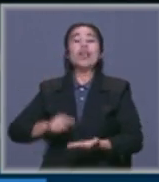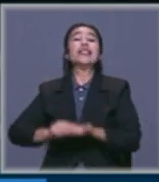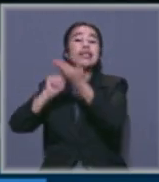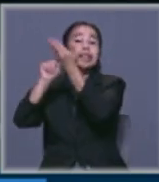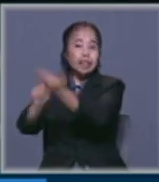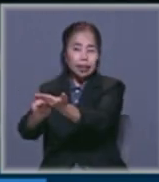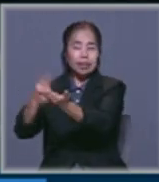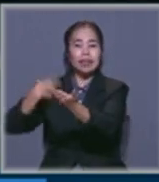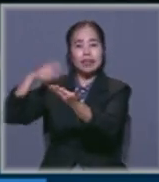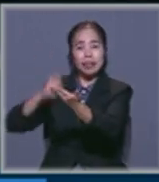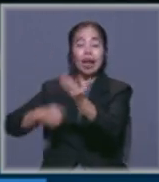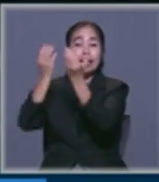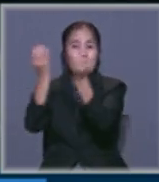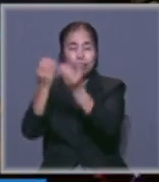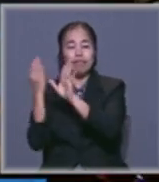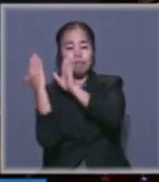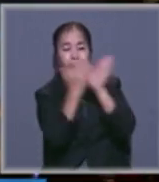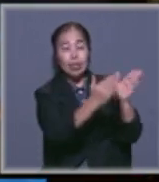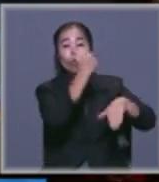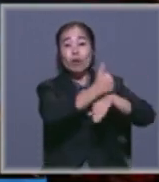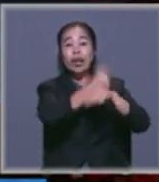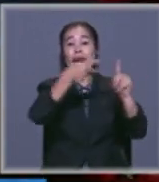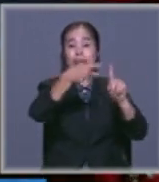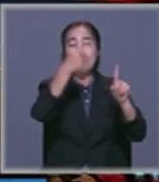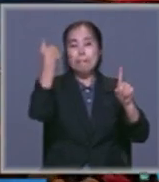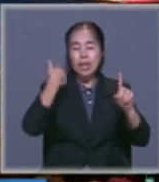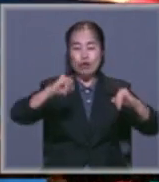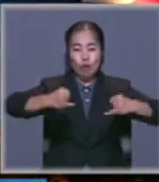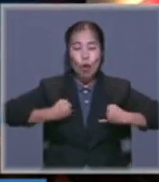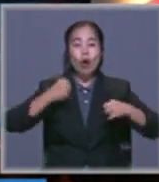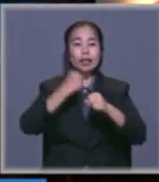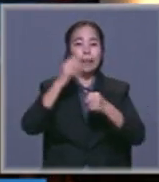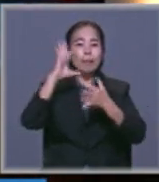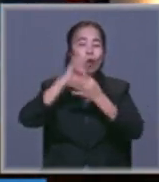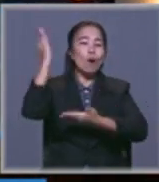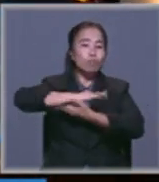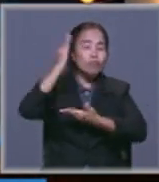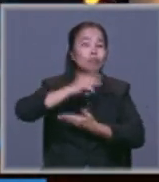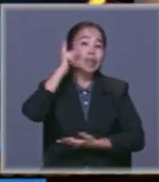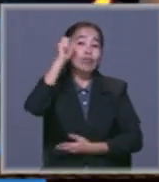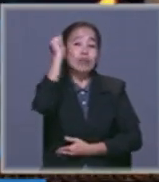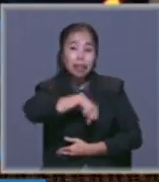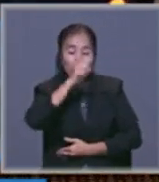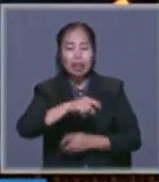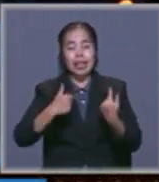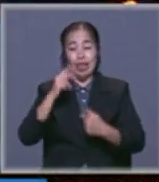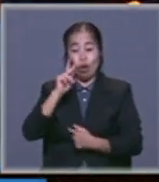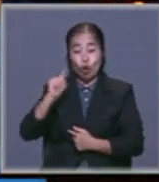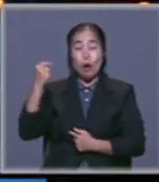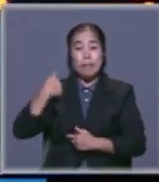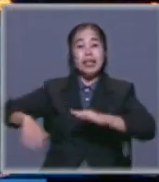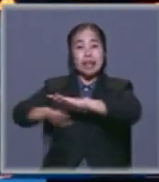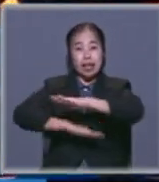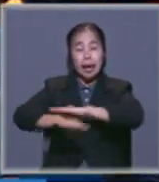ธรน่าจะมีพฤติกรรมที่น่าสงสัยว่าถือหุ้นสื่อจริงๆเพราะฉะนั้นศาลรัฐธรรมนูญบอกว่าในเมื่อกกต.มีหลักฐานว่าธนา